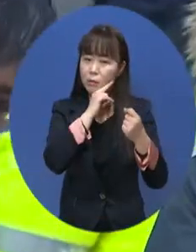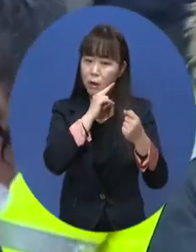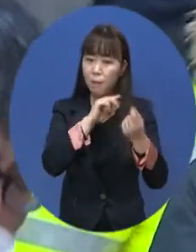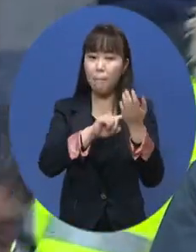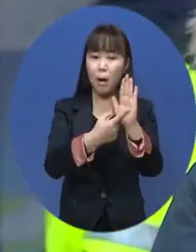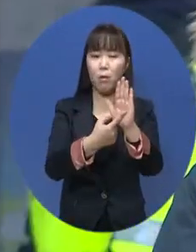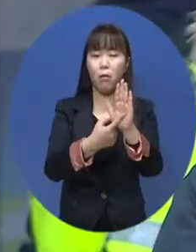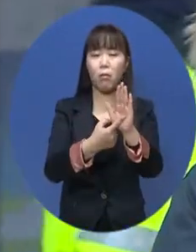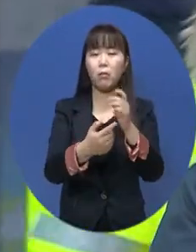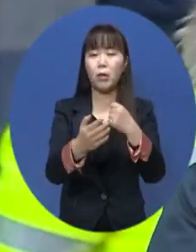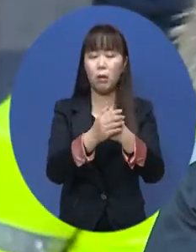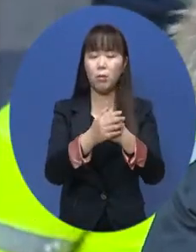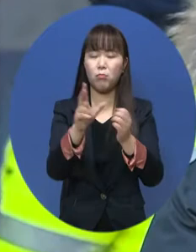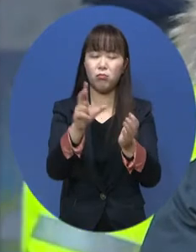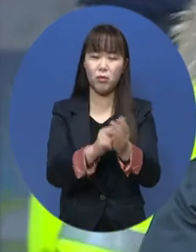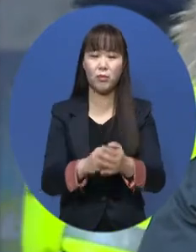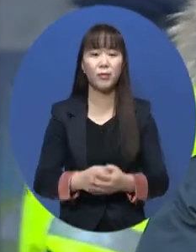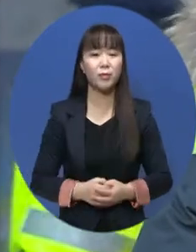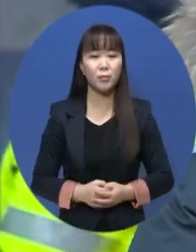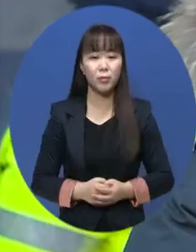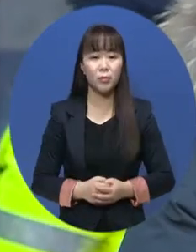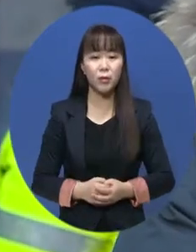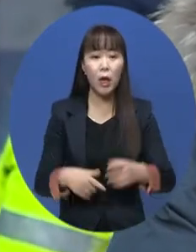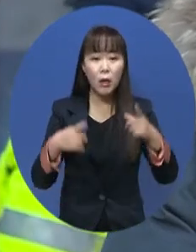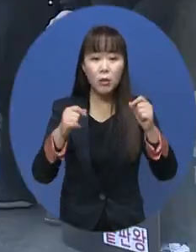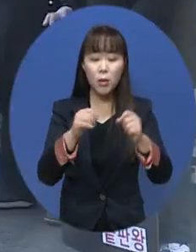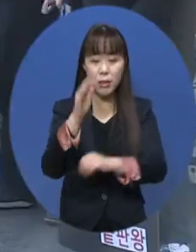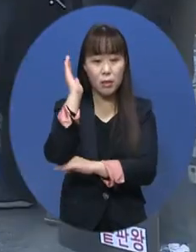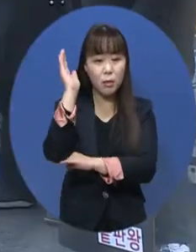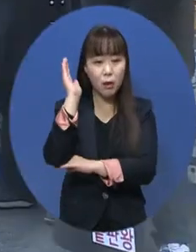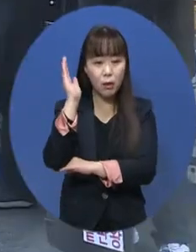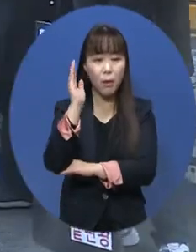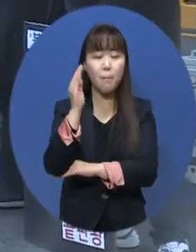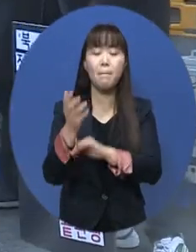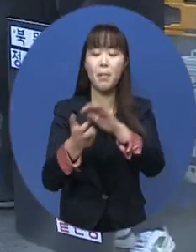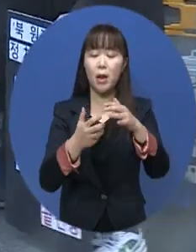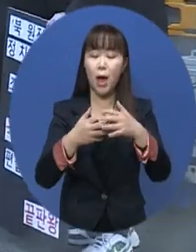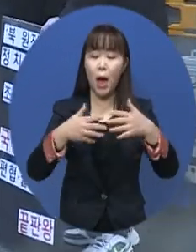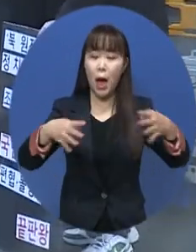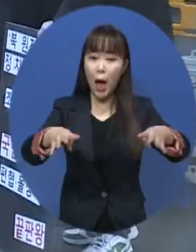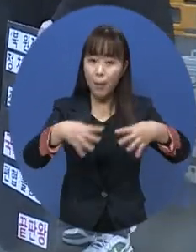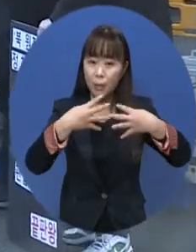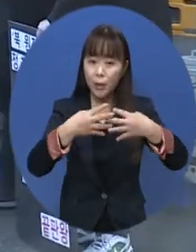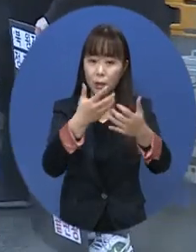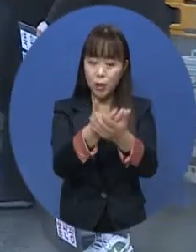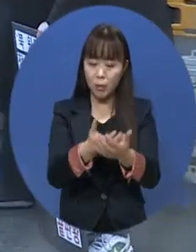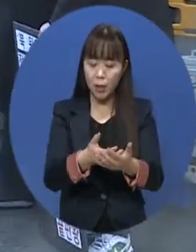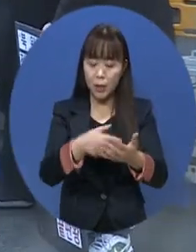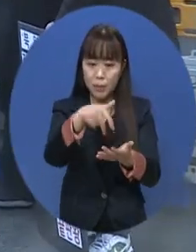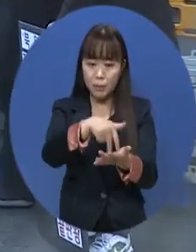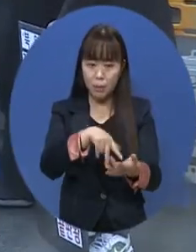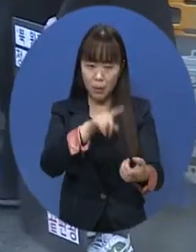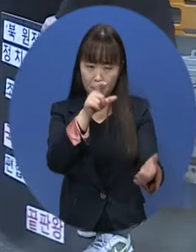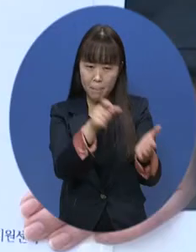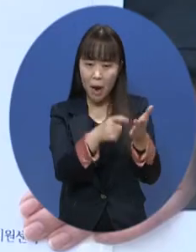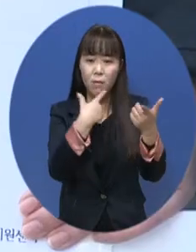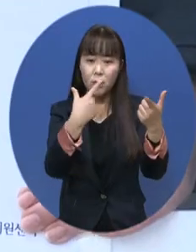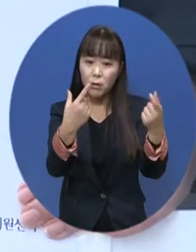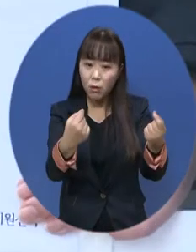문제가 됐습니다. 장애계는 해당 발언이 사전에 합의된 서면 입장문에 그대로 명시된